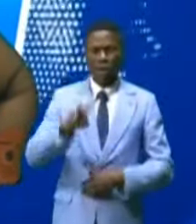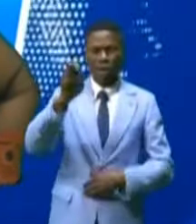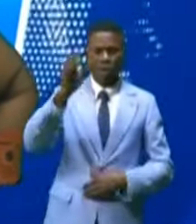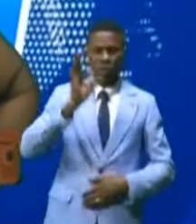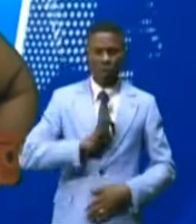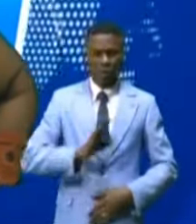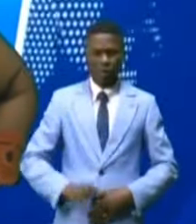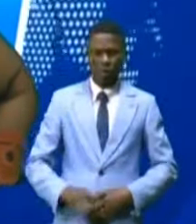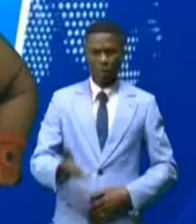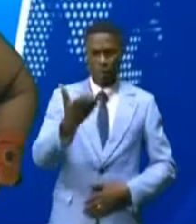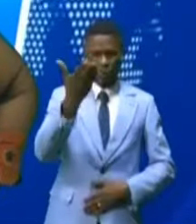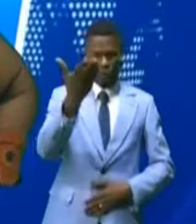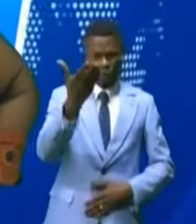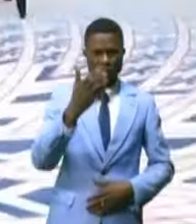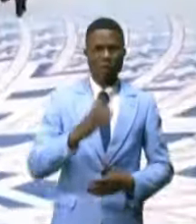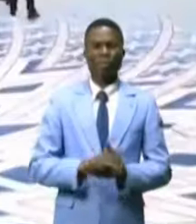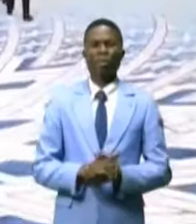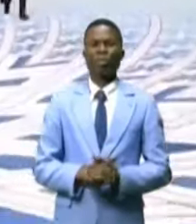Cédric Emina.